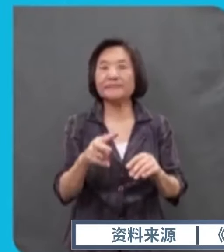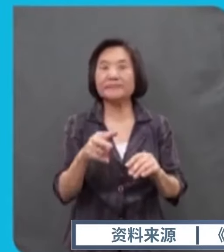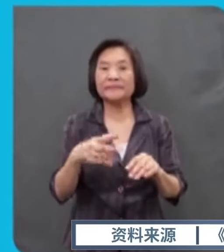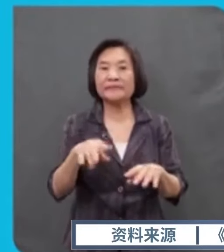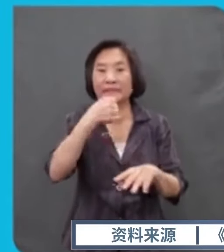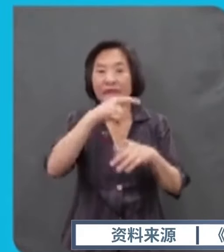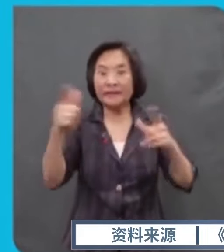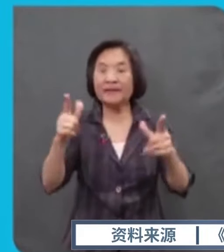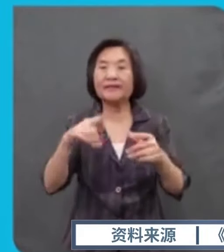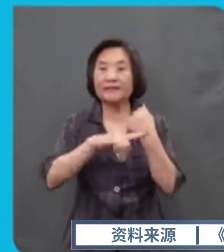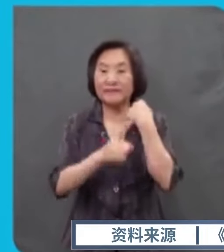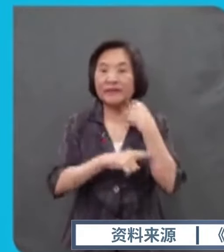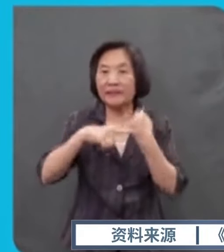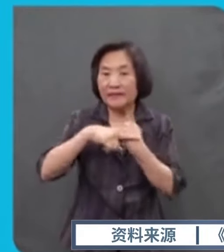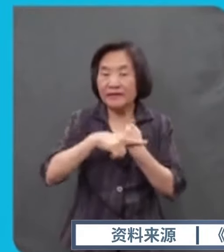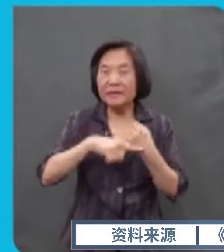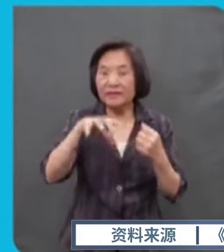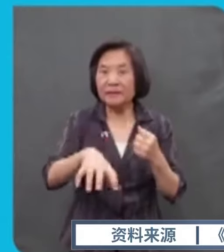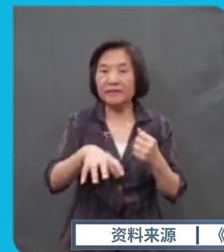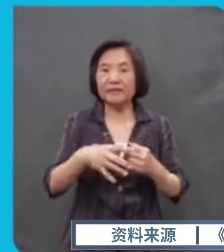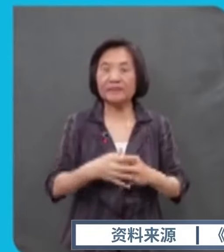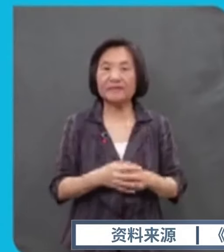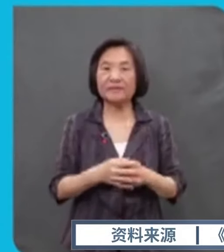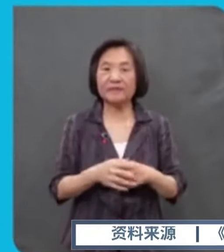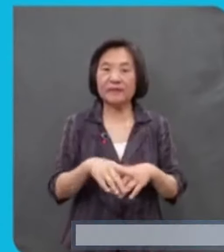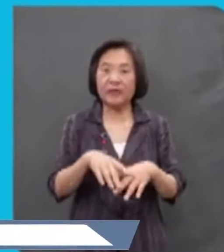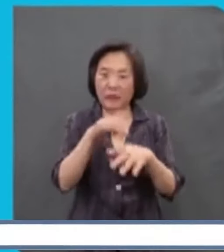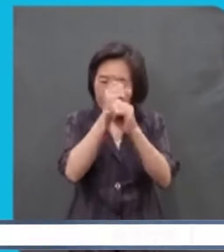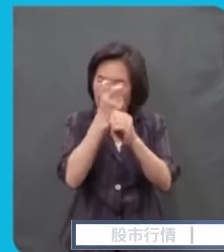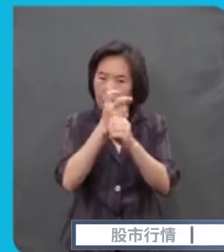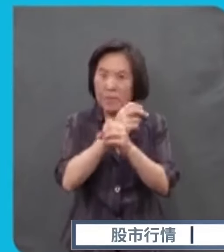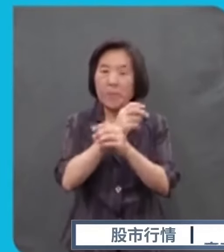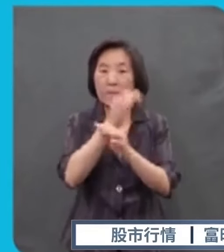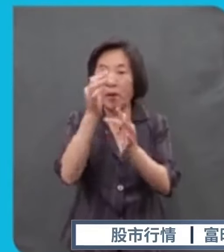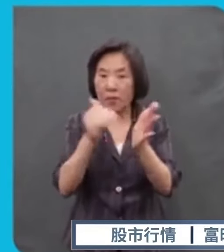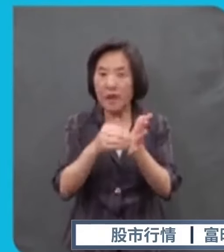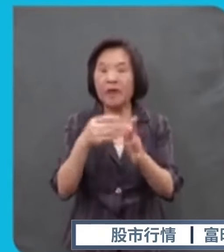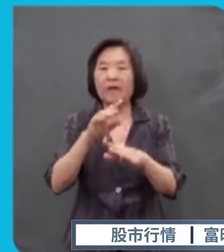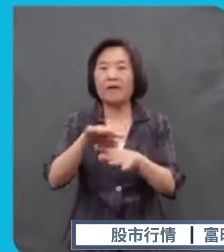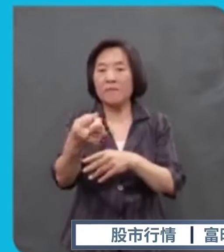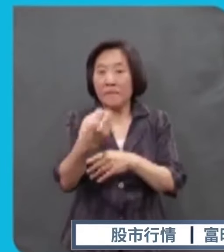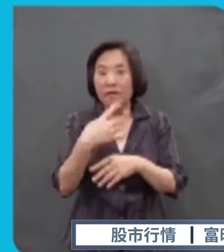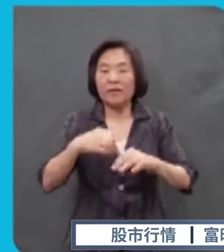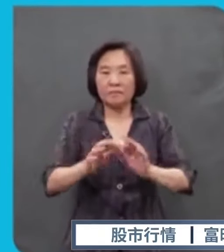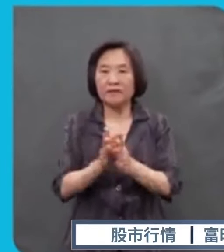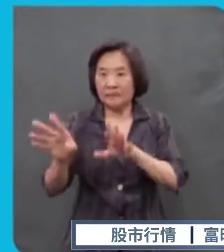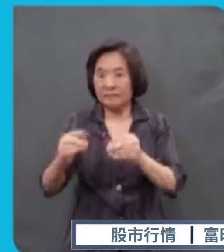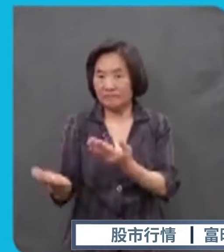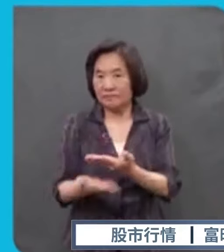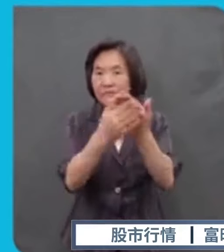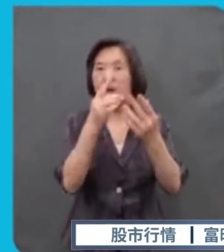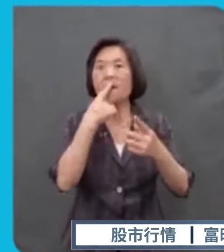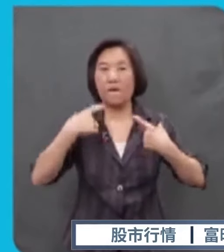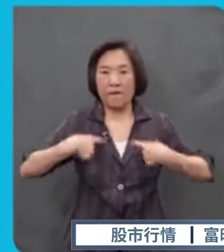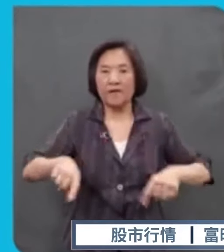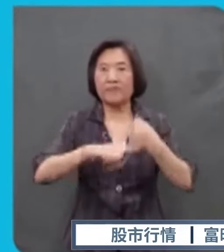台大法医所尽快的将完整的检验报告提供，我们也会即刻的送交检方。那